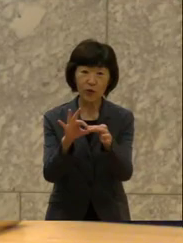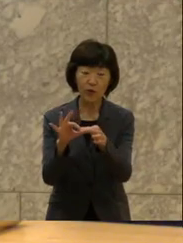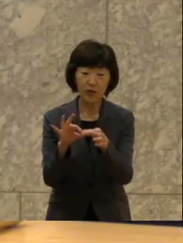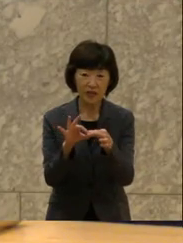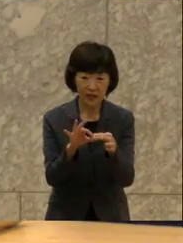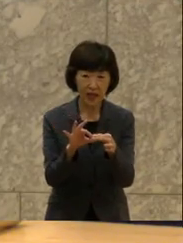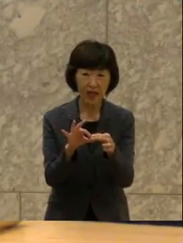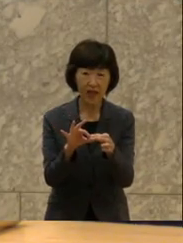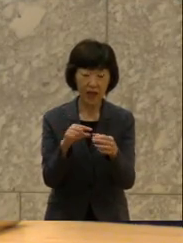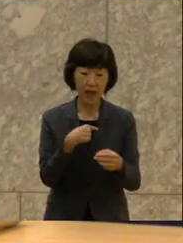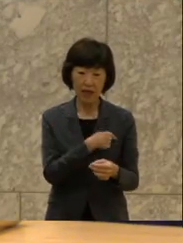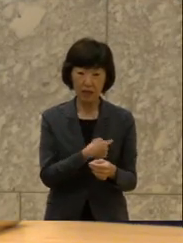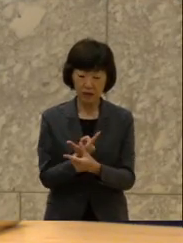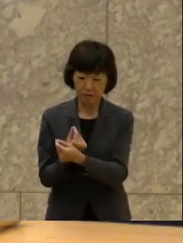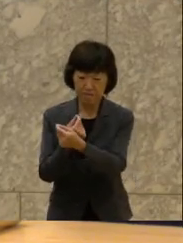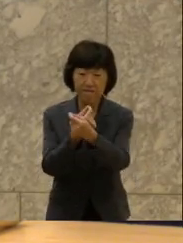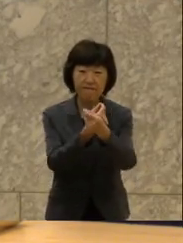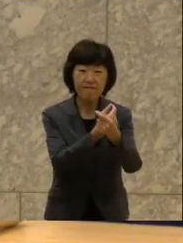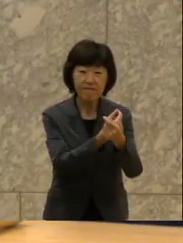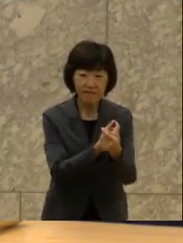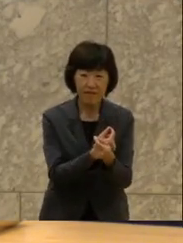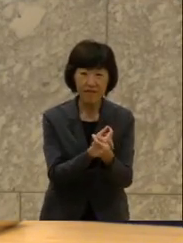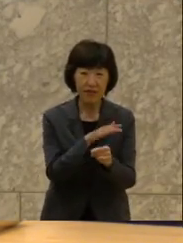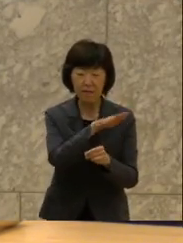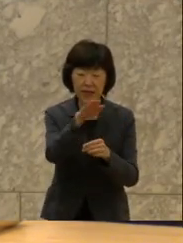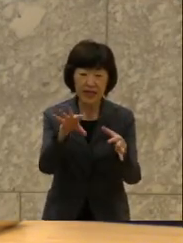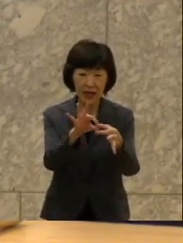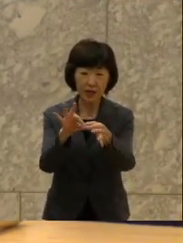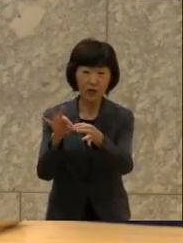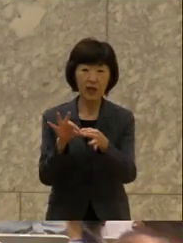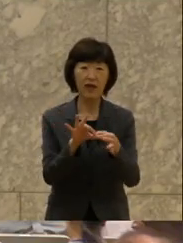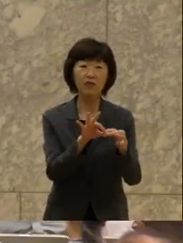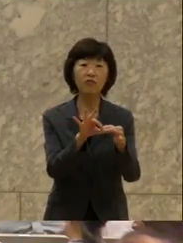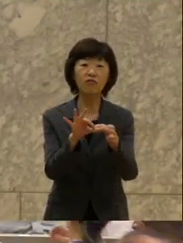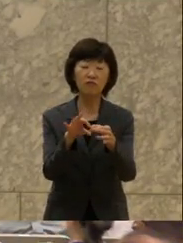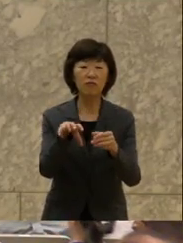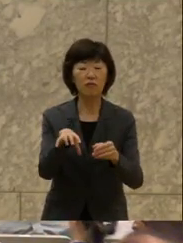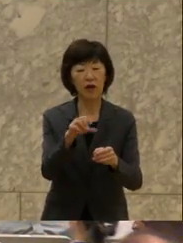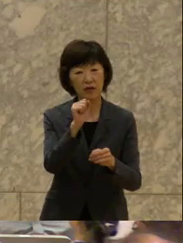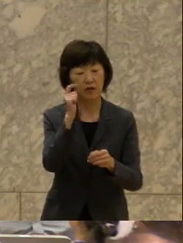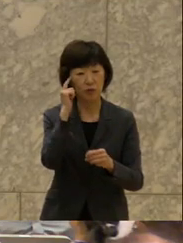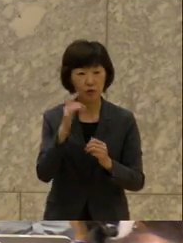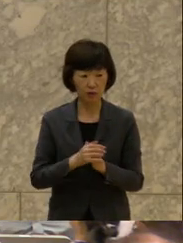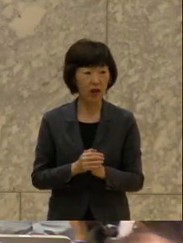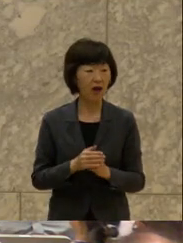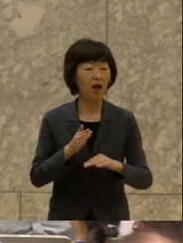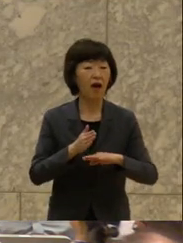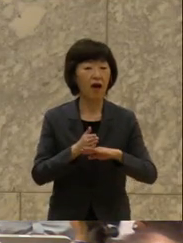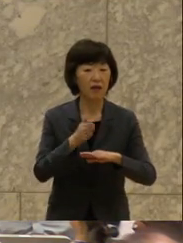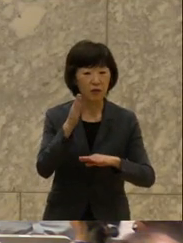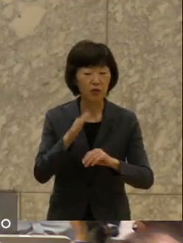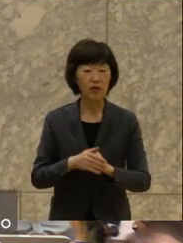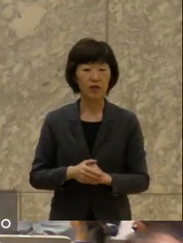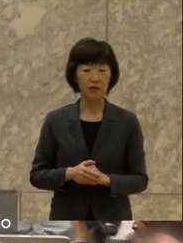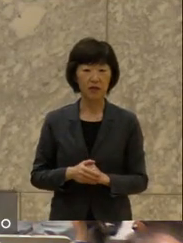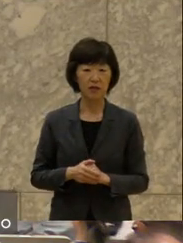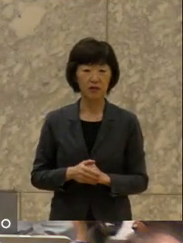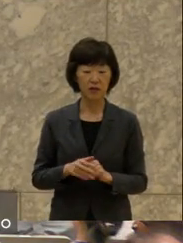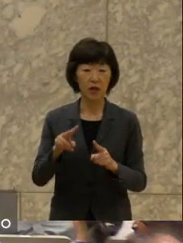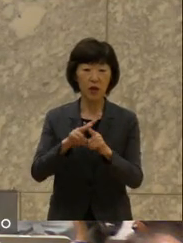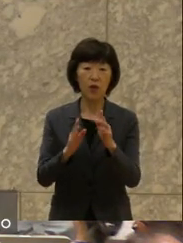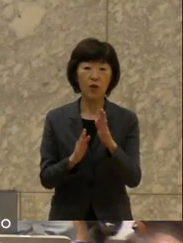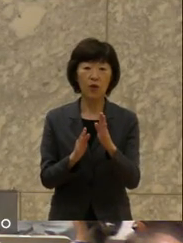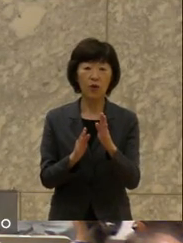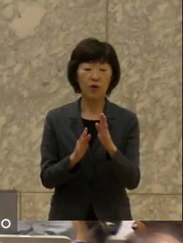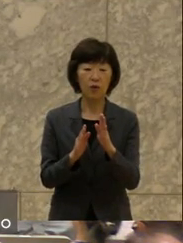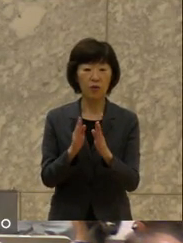てつながっていくようなそんな機会になるといいんじゃないかなと思いますなるほどねありがとうございます小泉いかがでございましょうか東京で